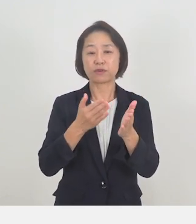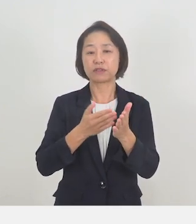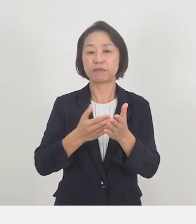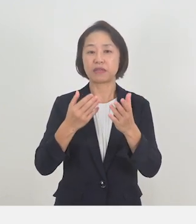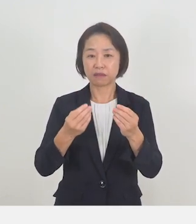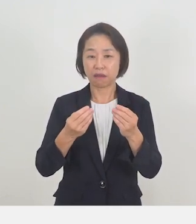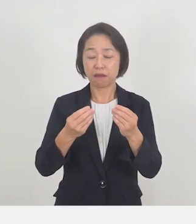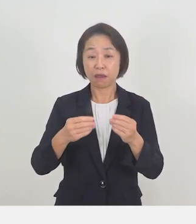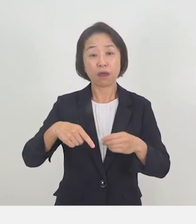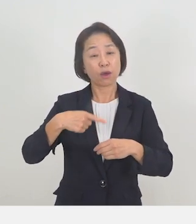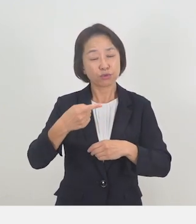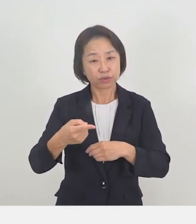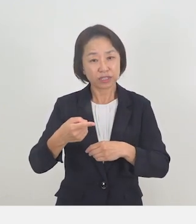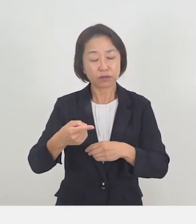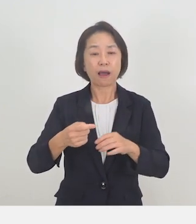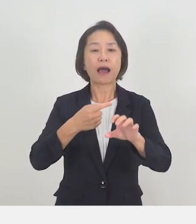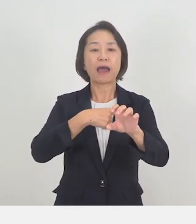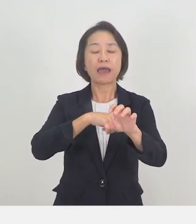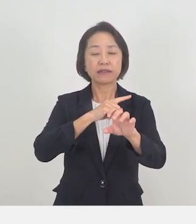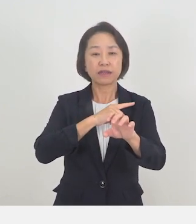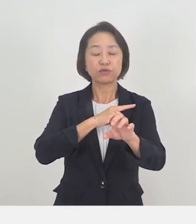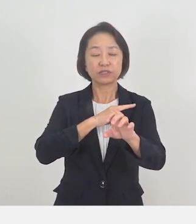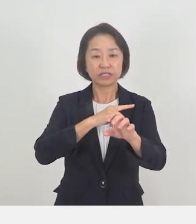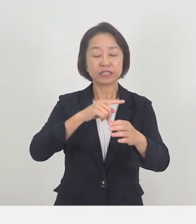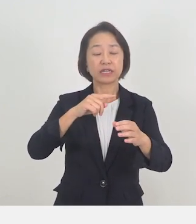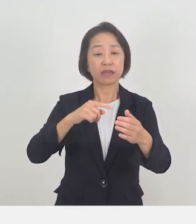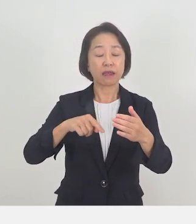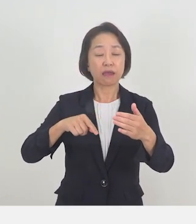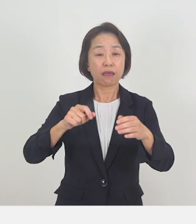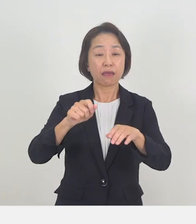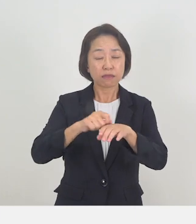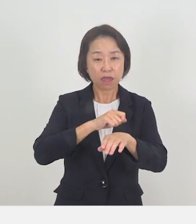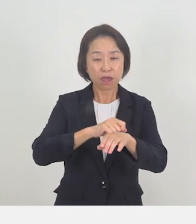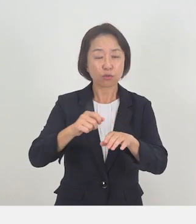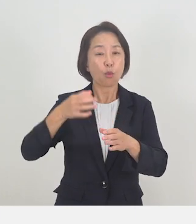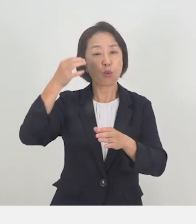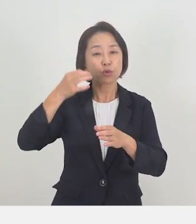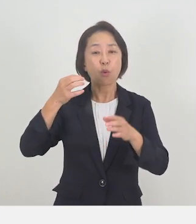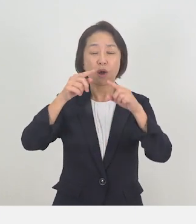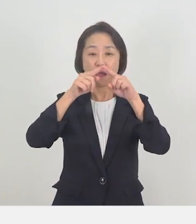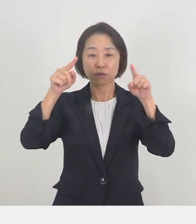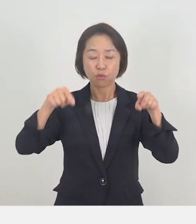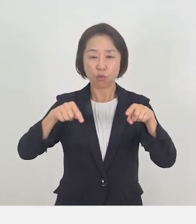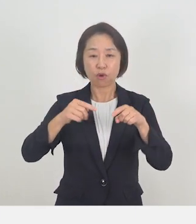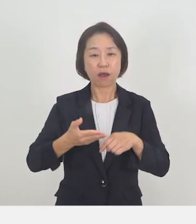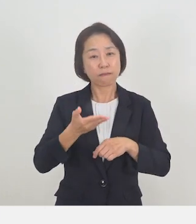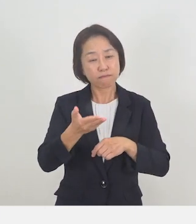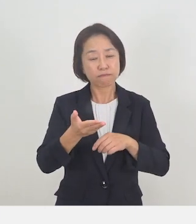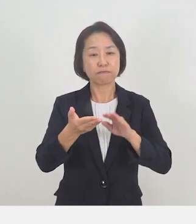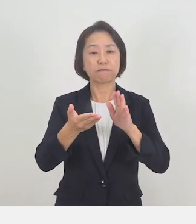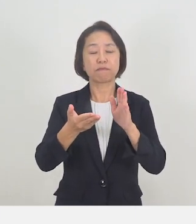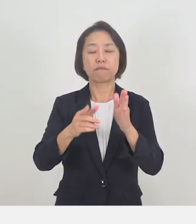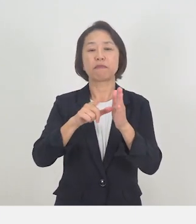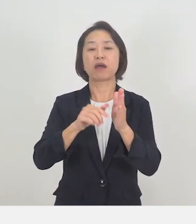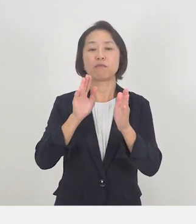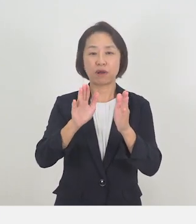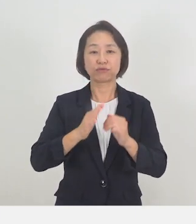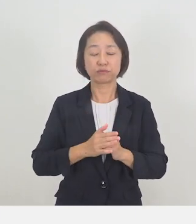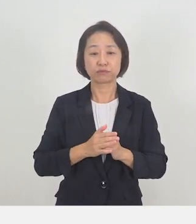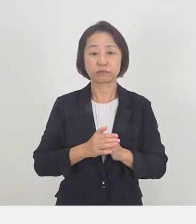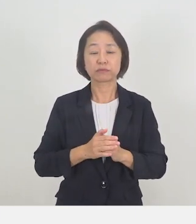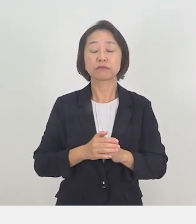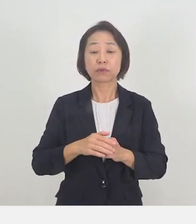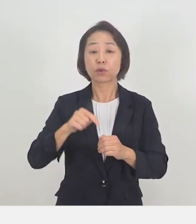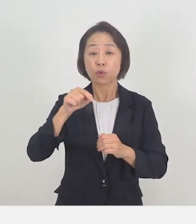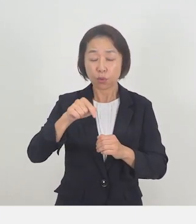もう1歩進んでエネルギー性能評価書が発行される場合もありますこちらはラベルの根拠となる具体的な